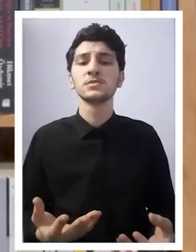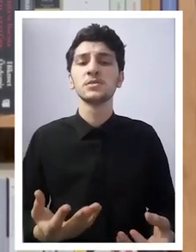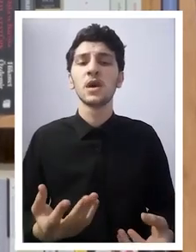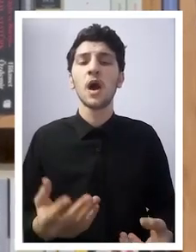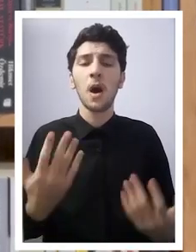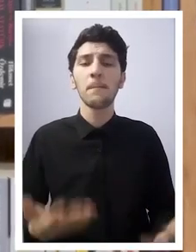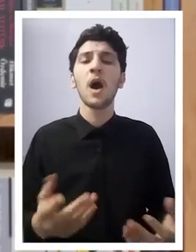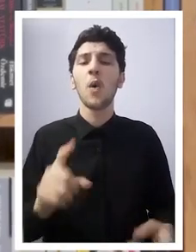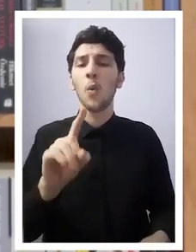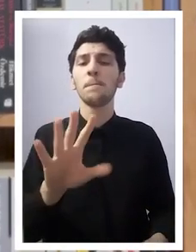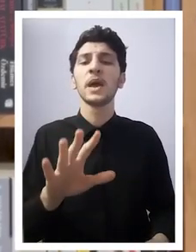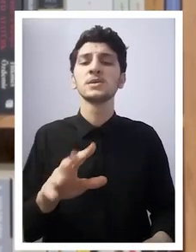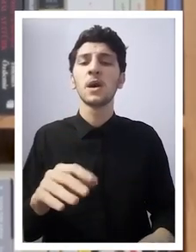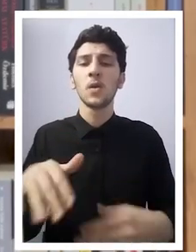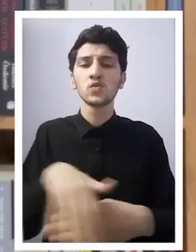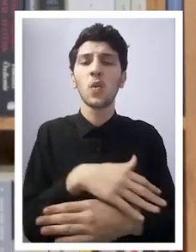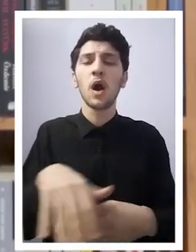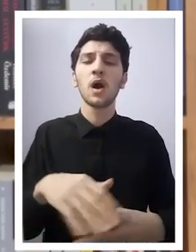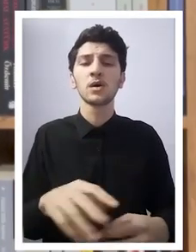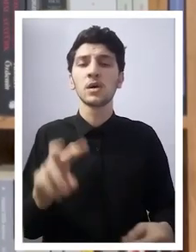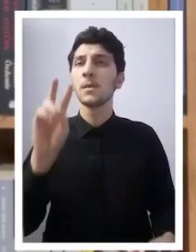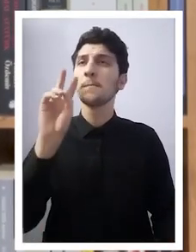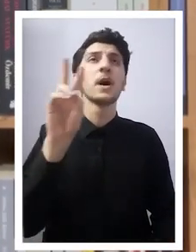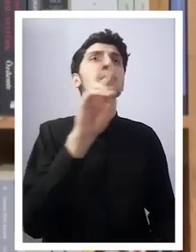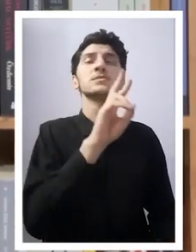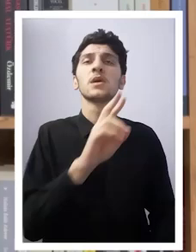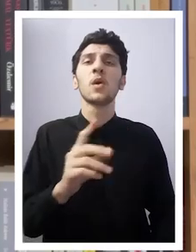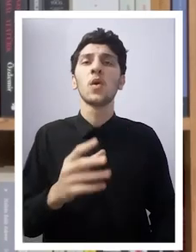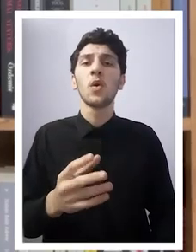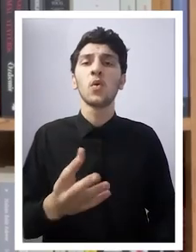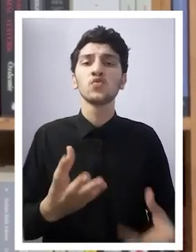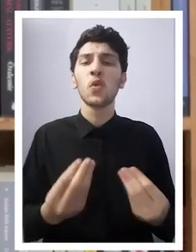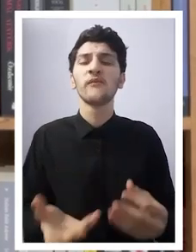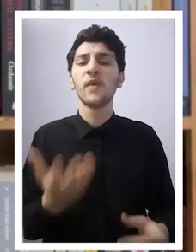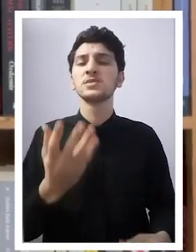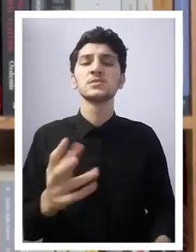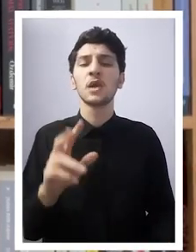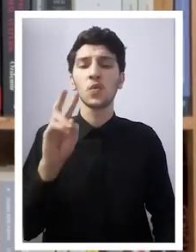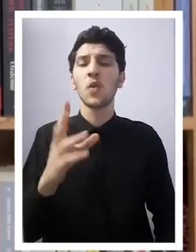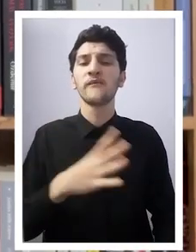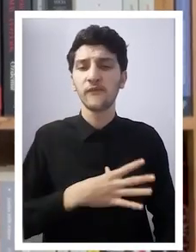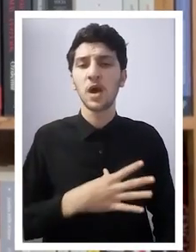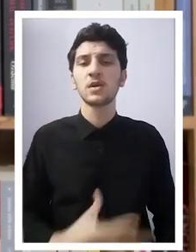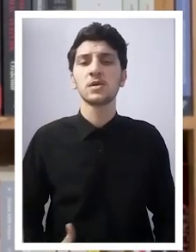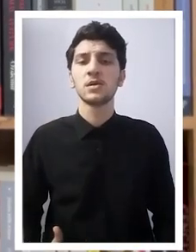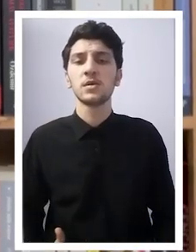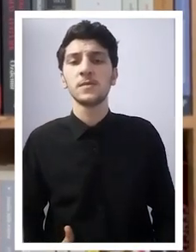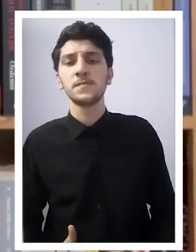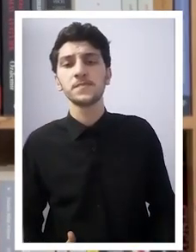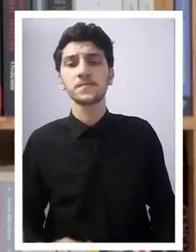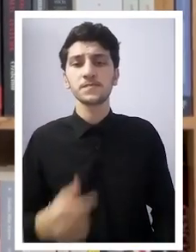Ama 15 mahallemizin hangi köşesine gitseniz bu eserlerimizi mutlaka